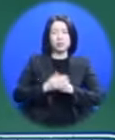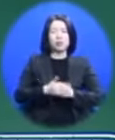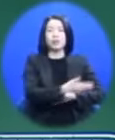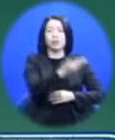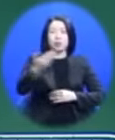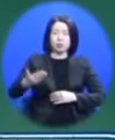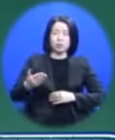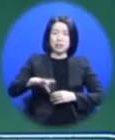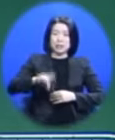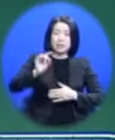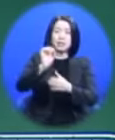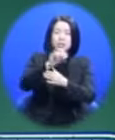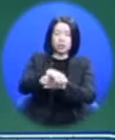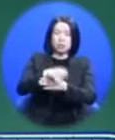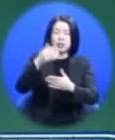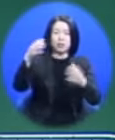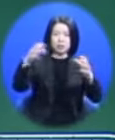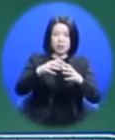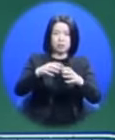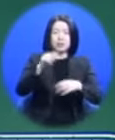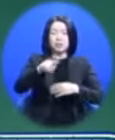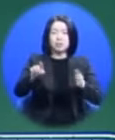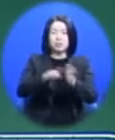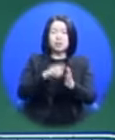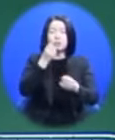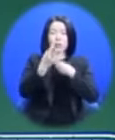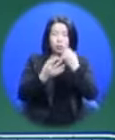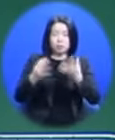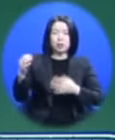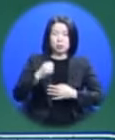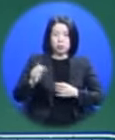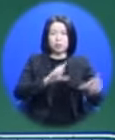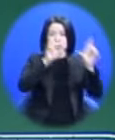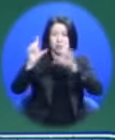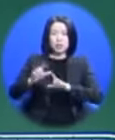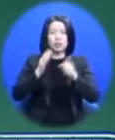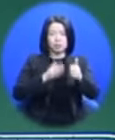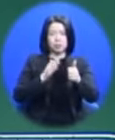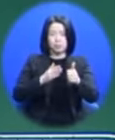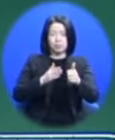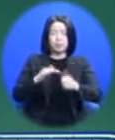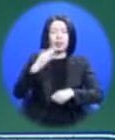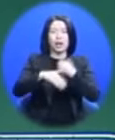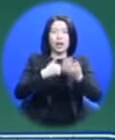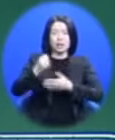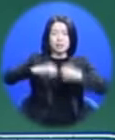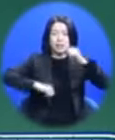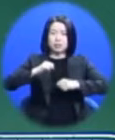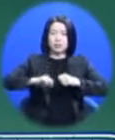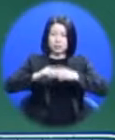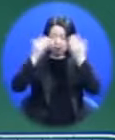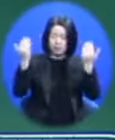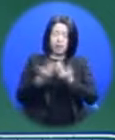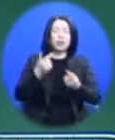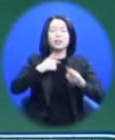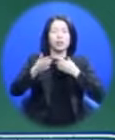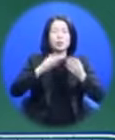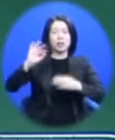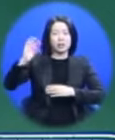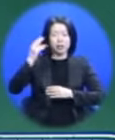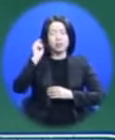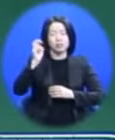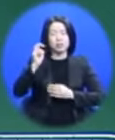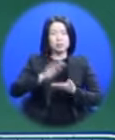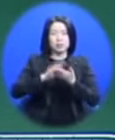여러분, 첫 열매에 담긴 이 믿음의 고백으로 살아보시기를 바랍니다. 하나님의 역사를 다 경험하게 될